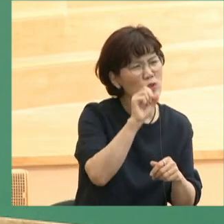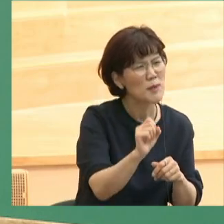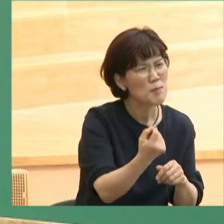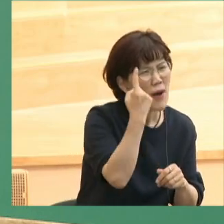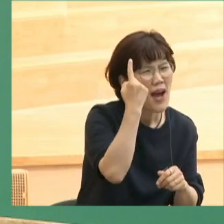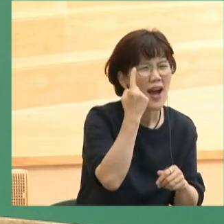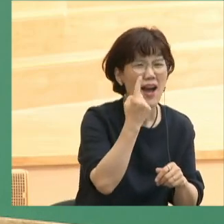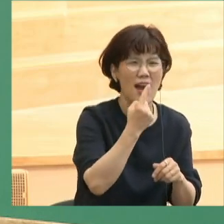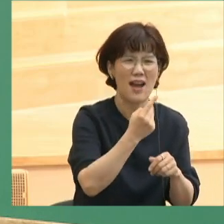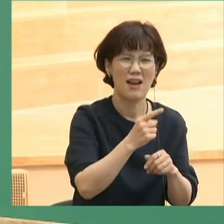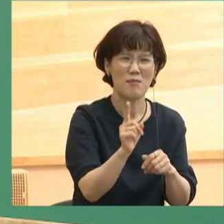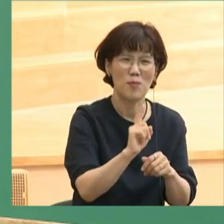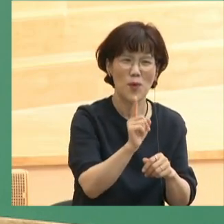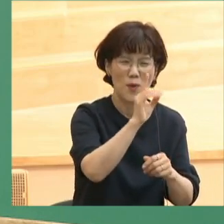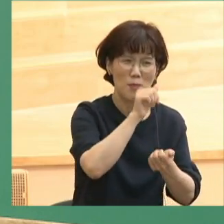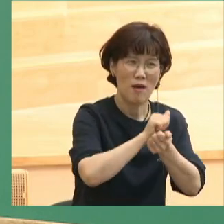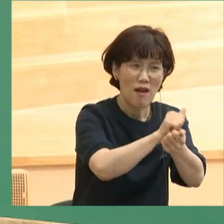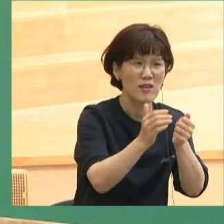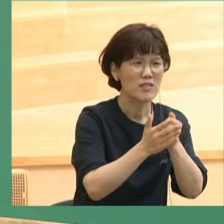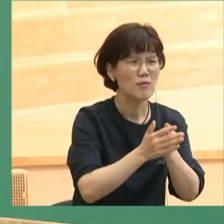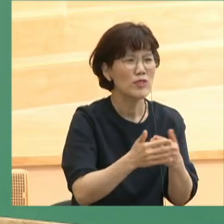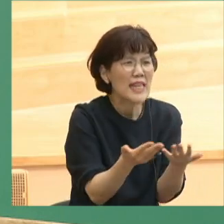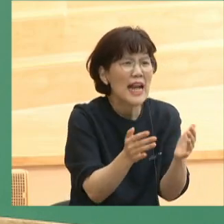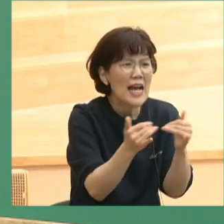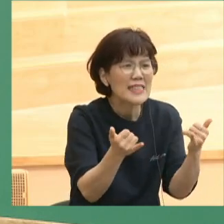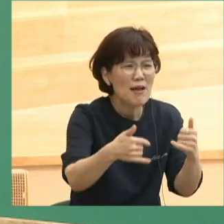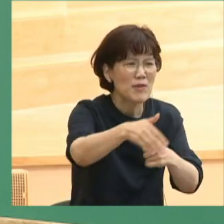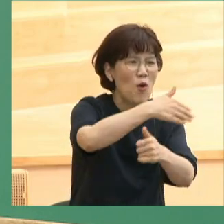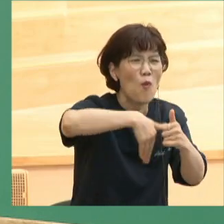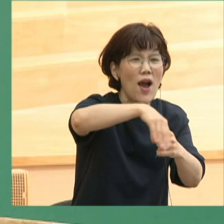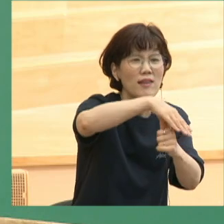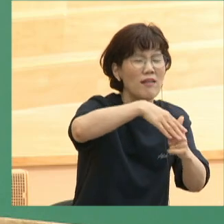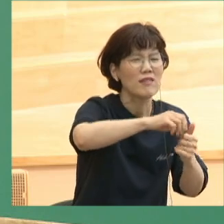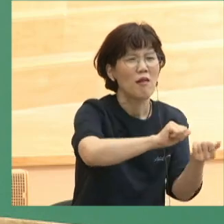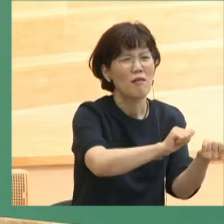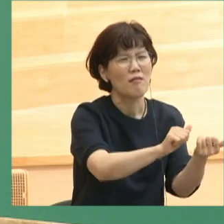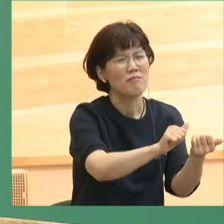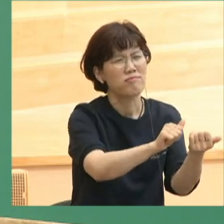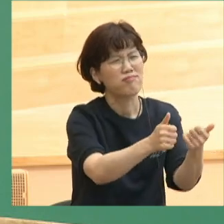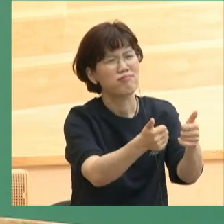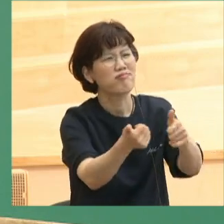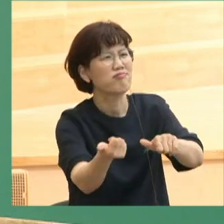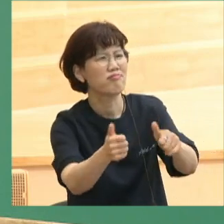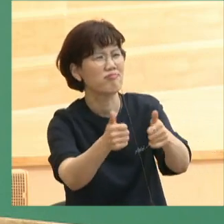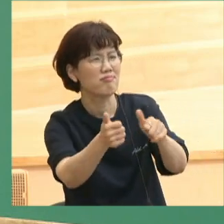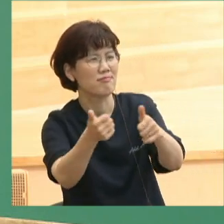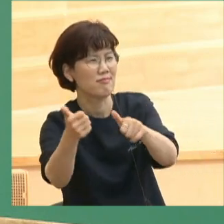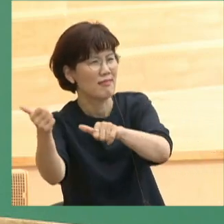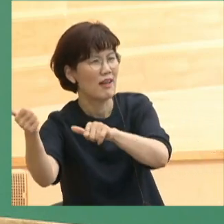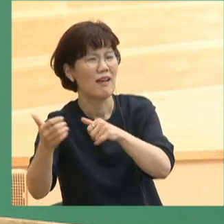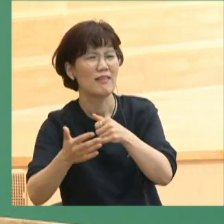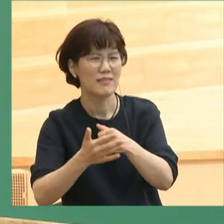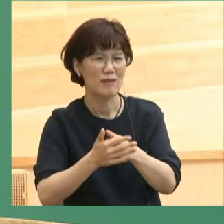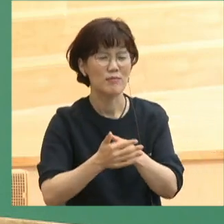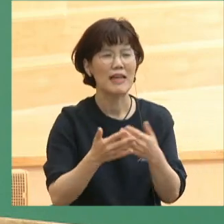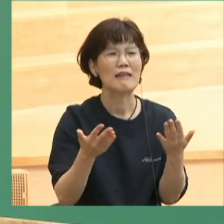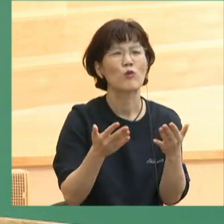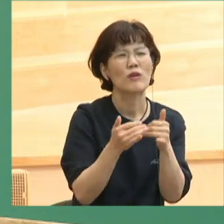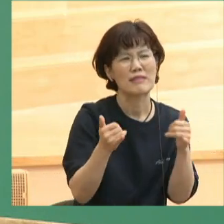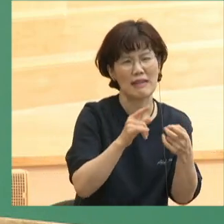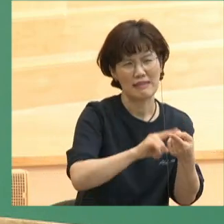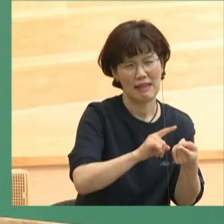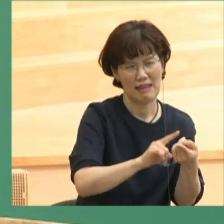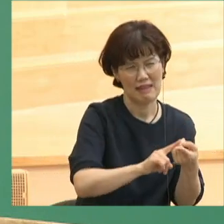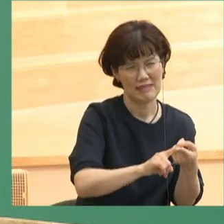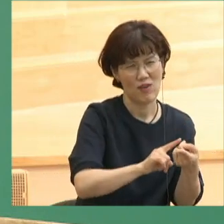노동자들이 막 픽픽 쓰러지는 거예요. 노동자들이 열악한 이 환경 속에서 막 쓰러지고 죽어나가게 되는데 그제서야